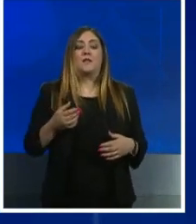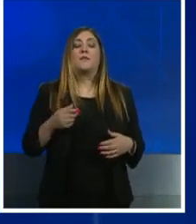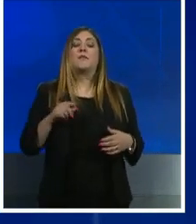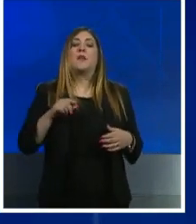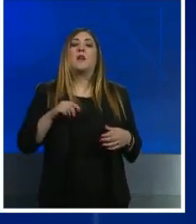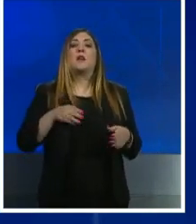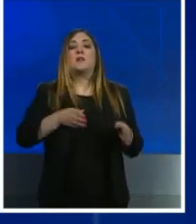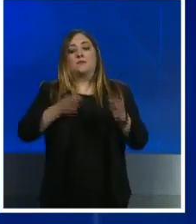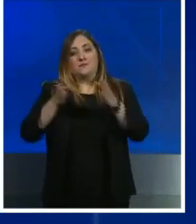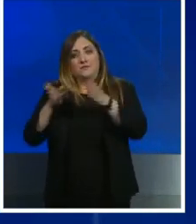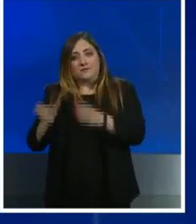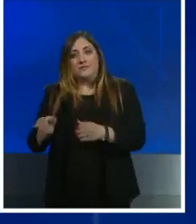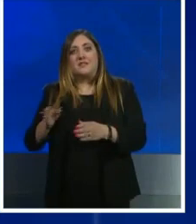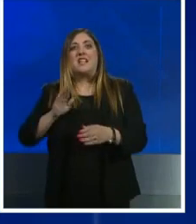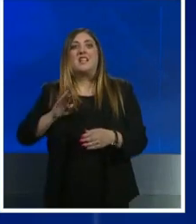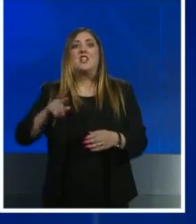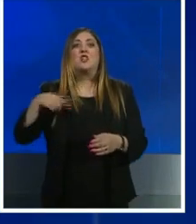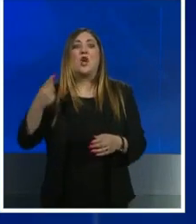tal-immigrazzjoni.